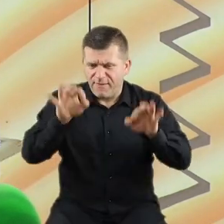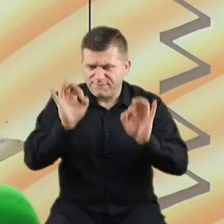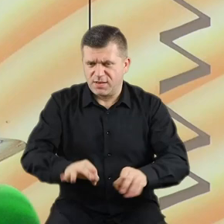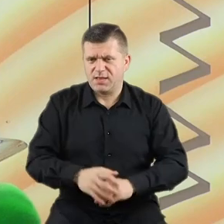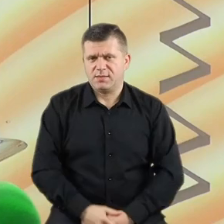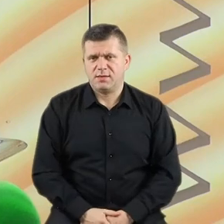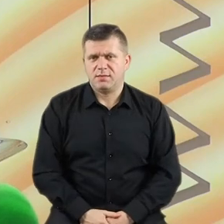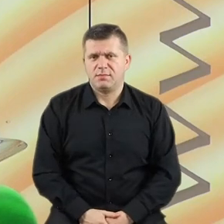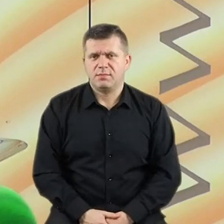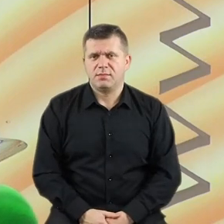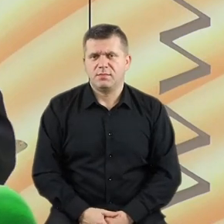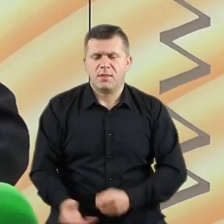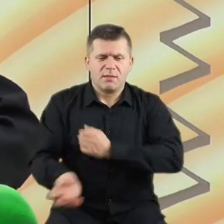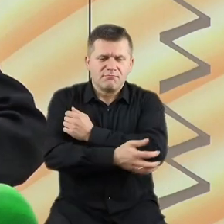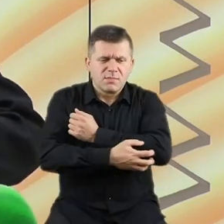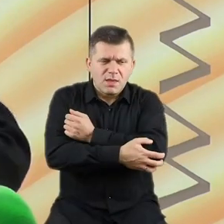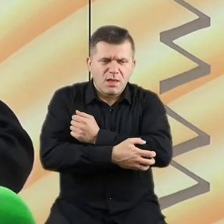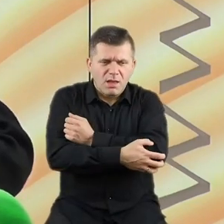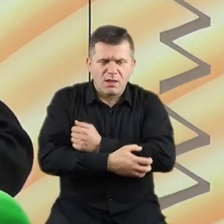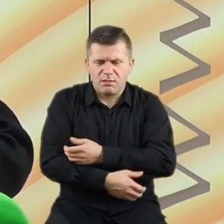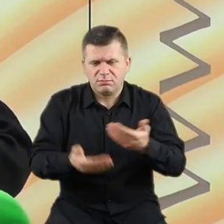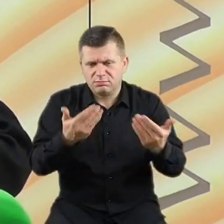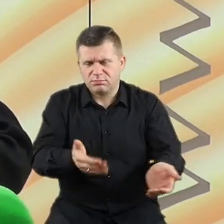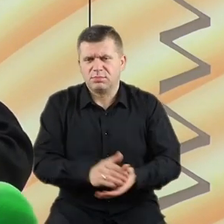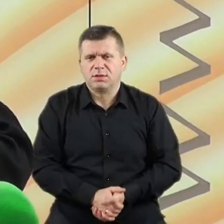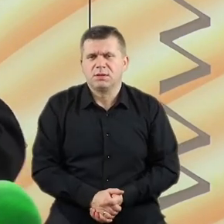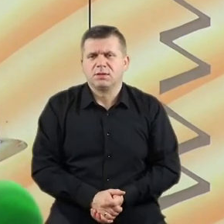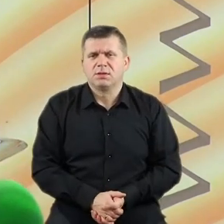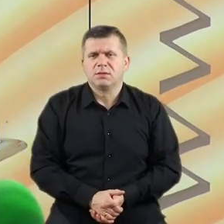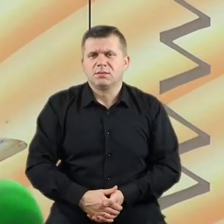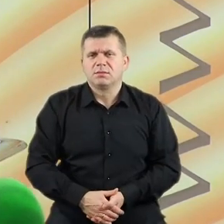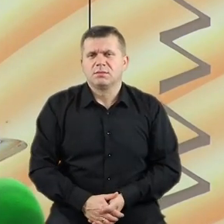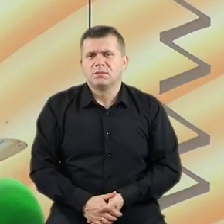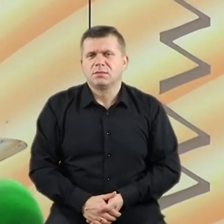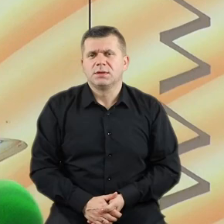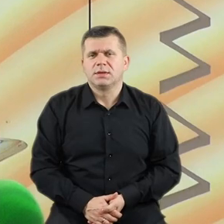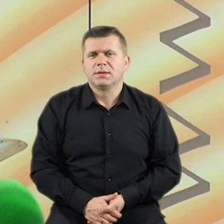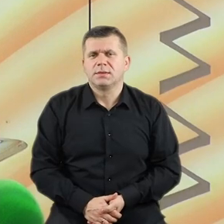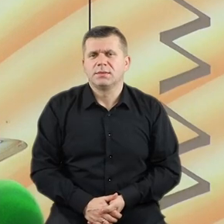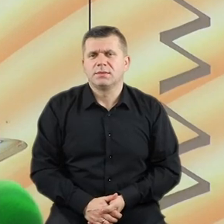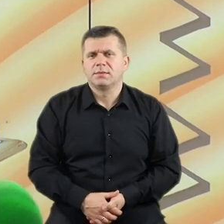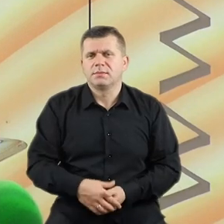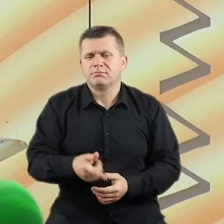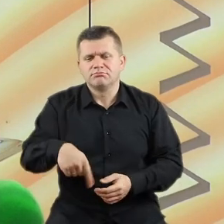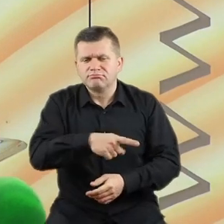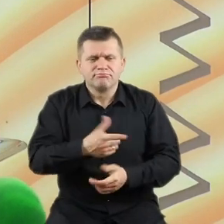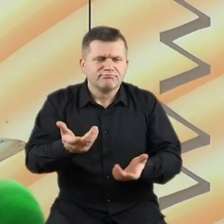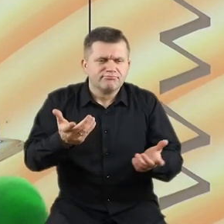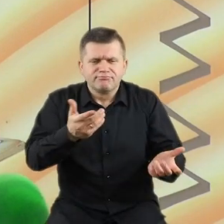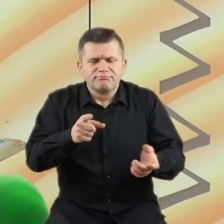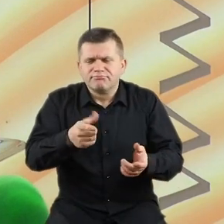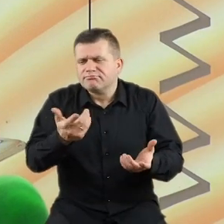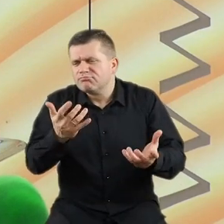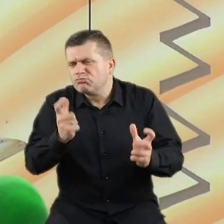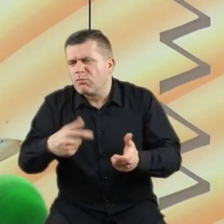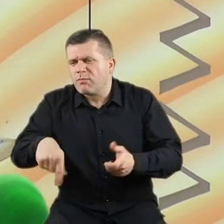Przecież nawet ten biedny, głupi Pawka Morozow, który doniósł na swoich dziadków, nie w czasie wojny, ale no to był po prostu jakimś trybikiem w